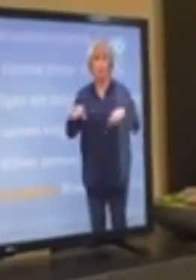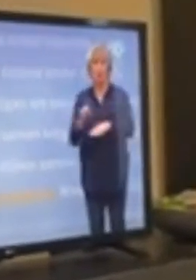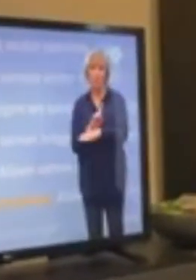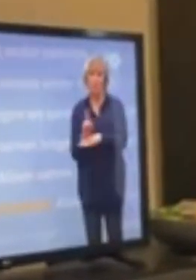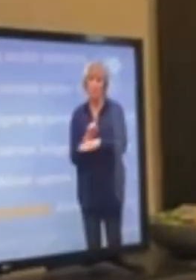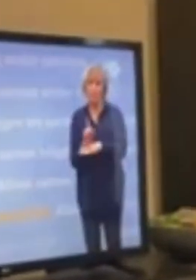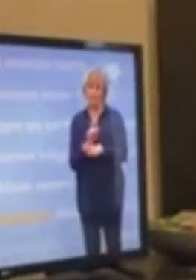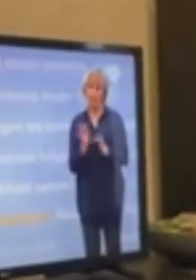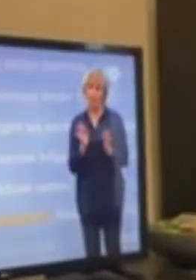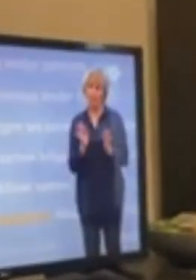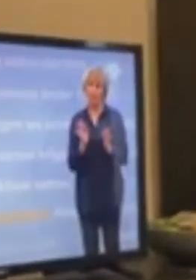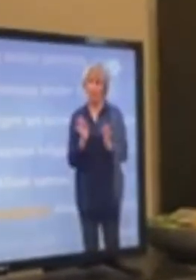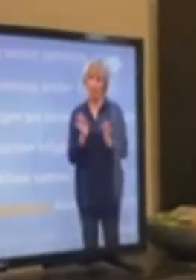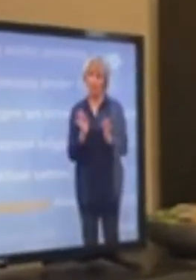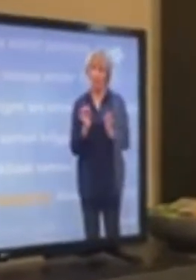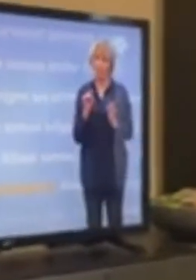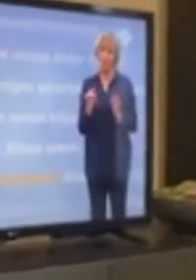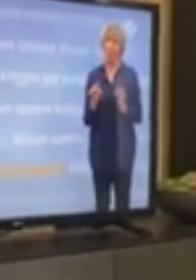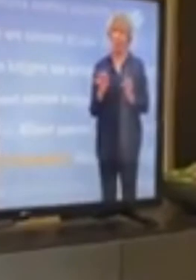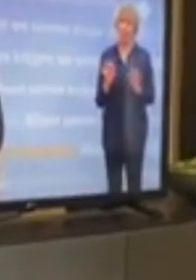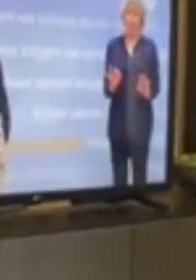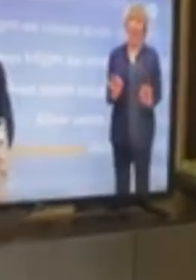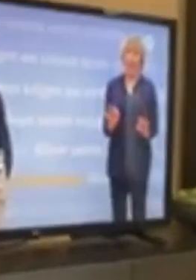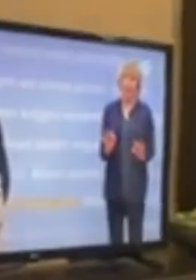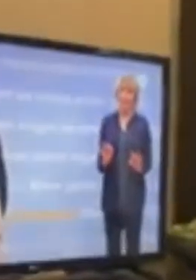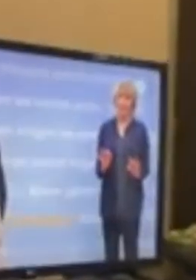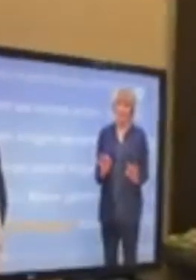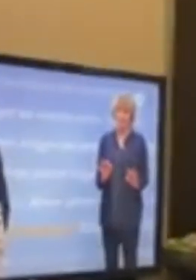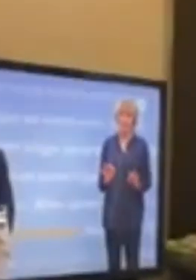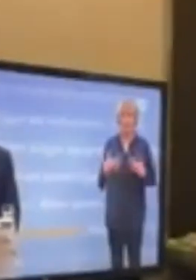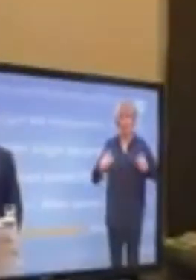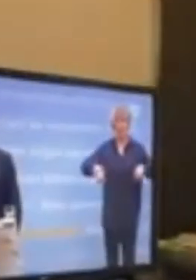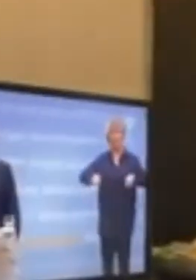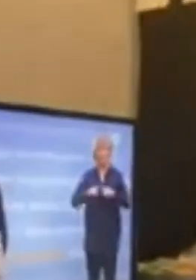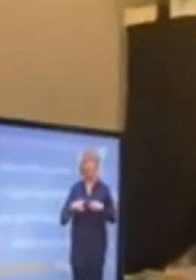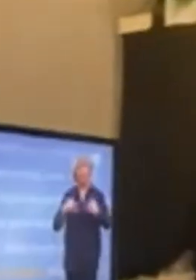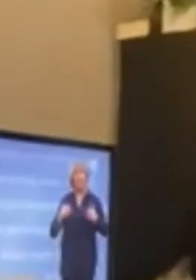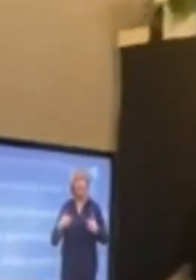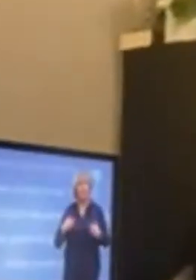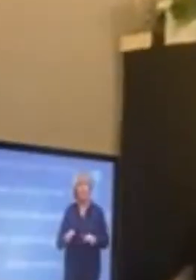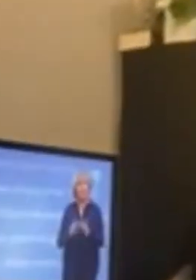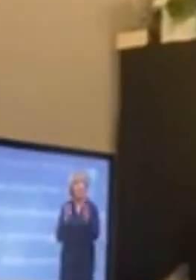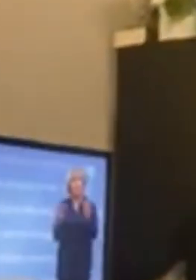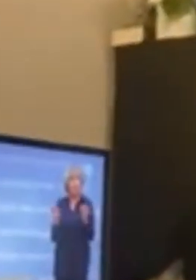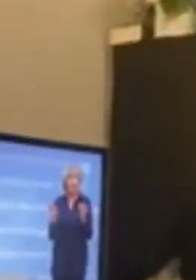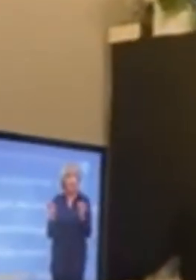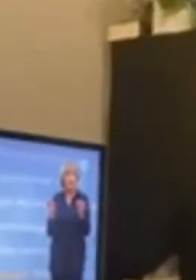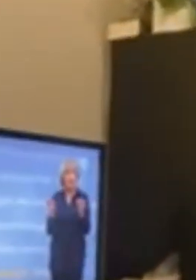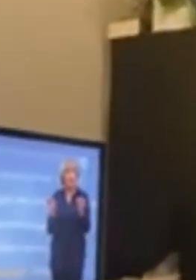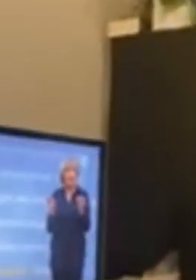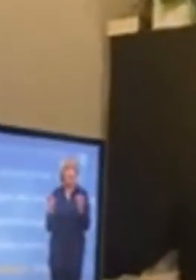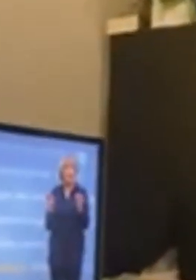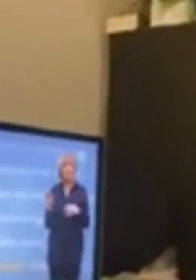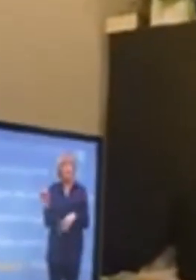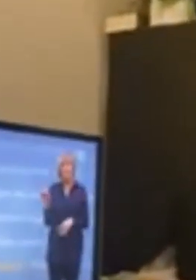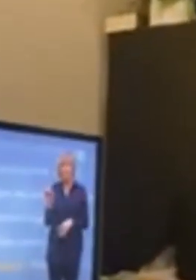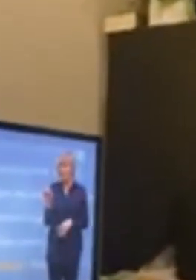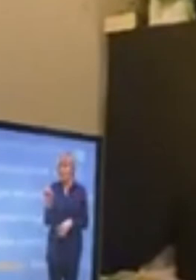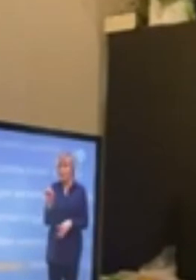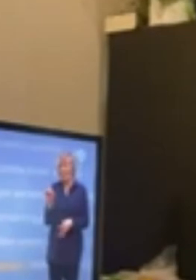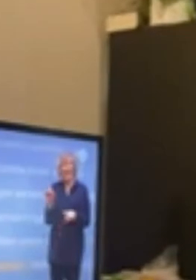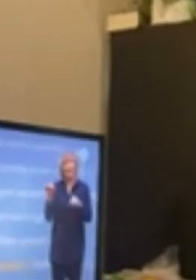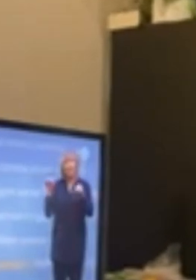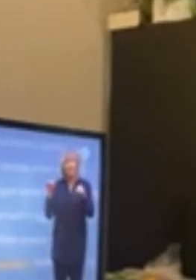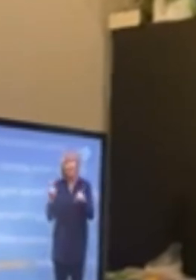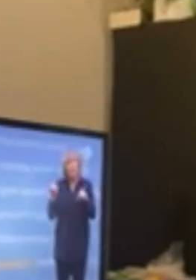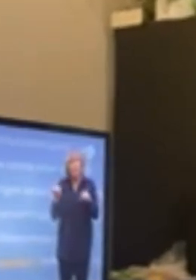moment voor onze veiligheid, voor onze nationale volksgezondheid. En dat is dat we nu al te maken hebben met een